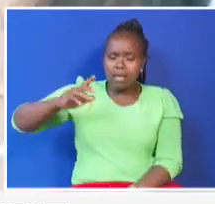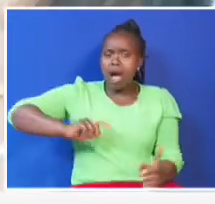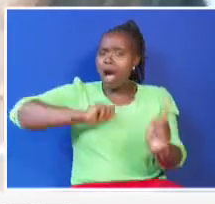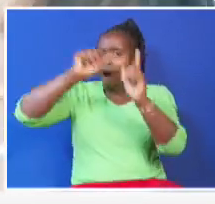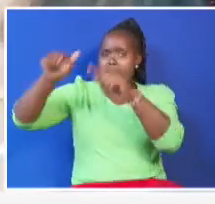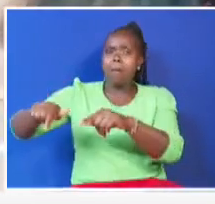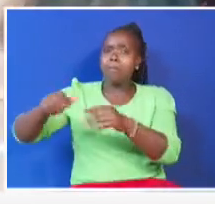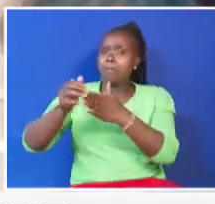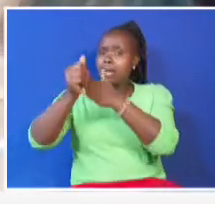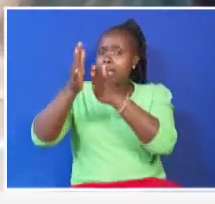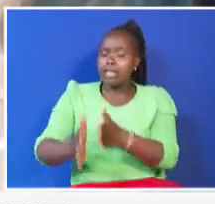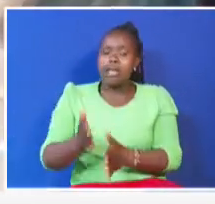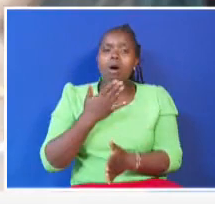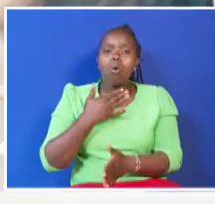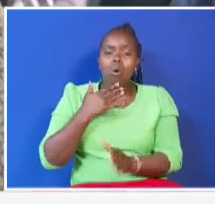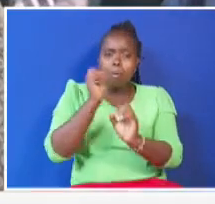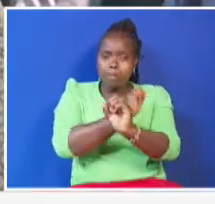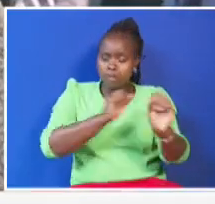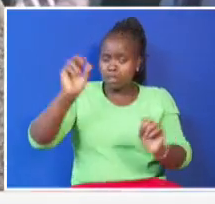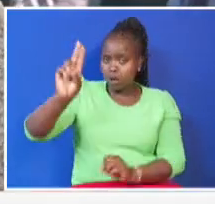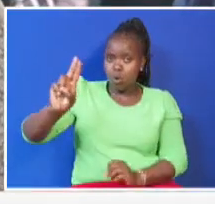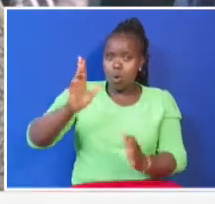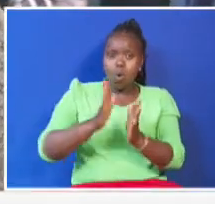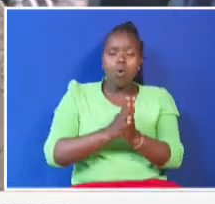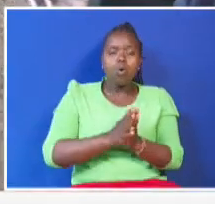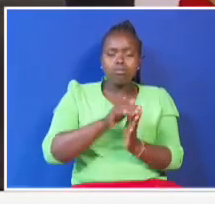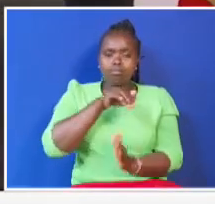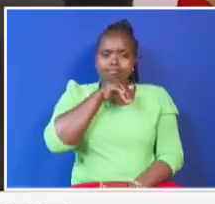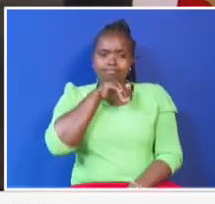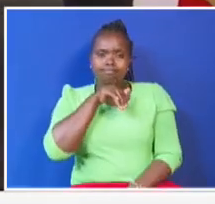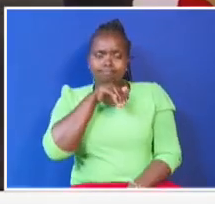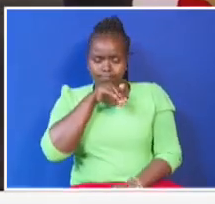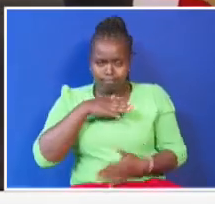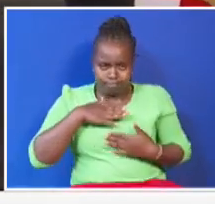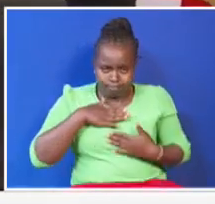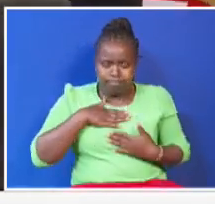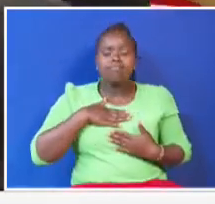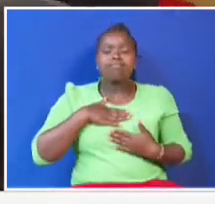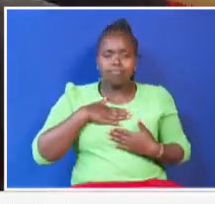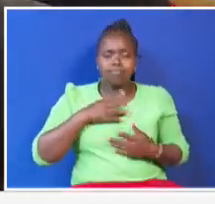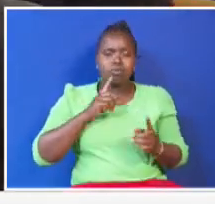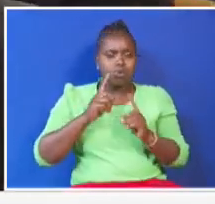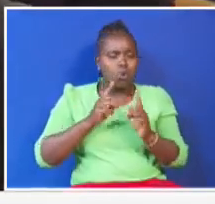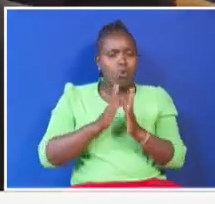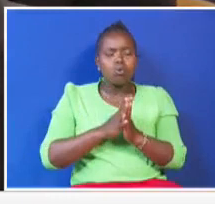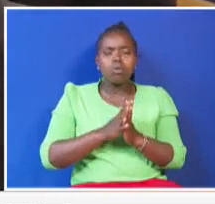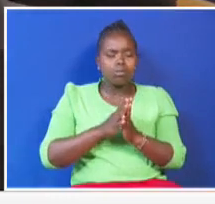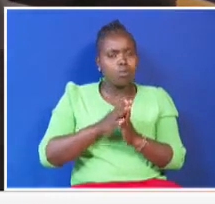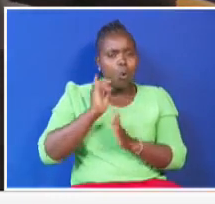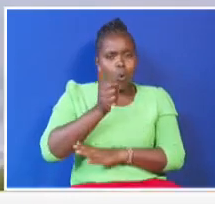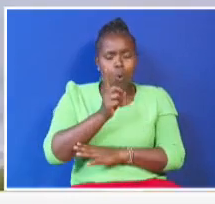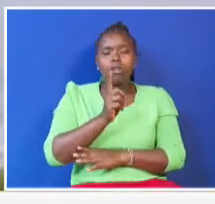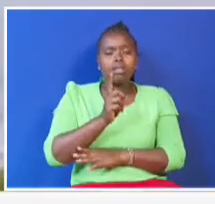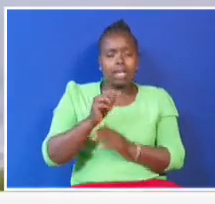vile, viongozi wakimtaka Rais Uhuru Kenyatta na kiongozi wa ODM Raila Odinga kusisitizia viongozi wa hapa nchini swala